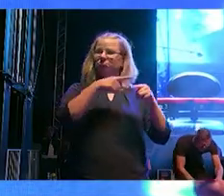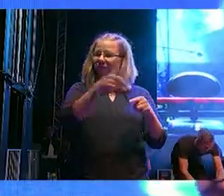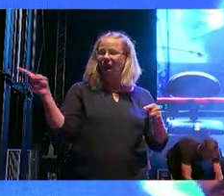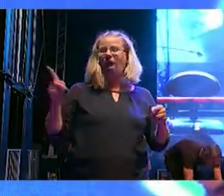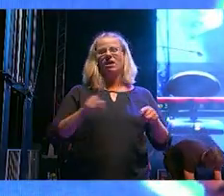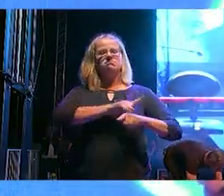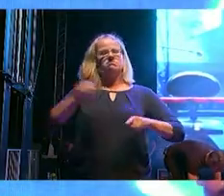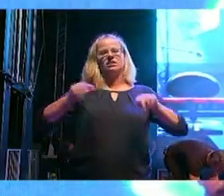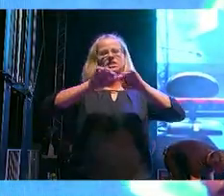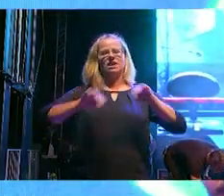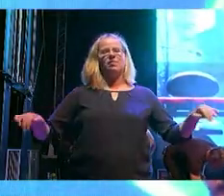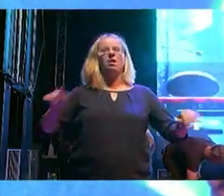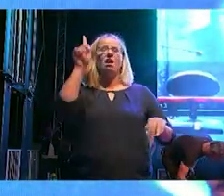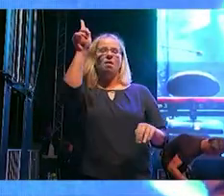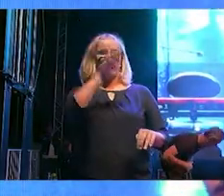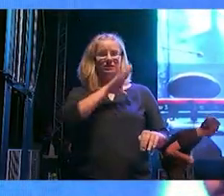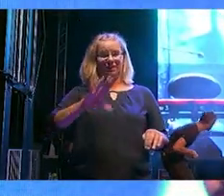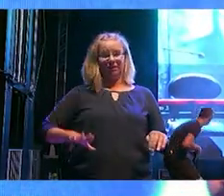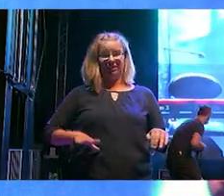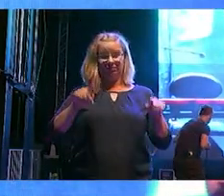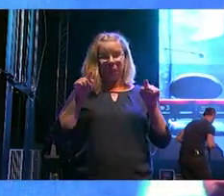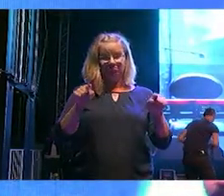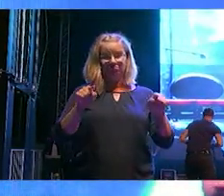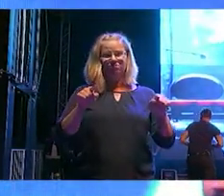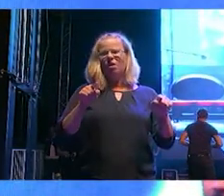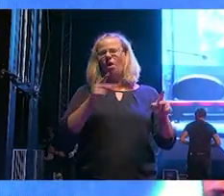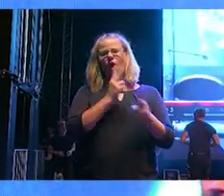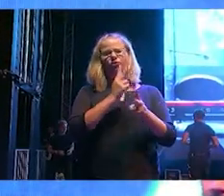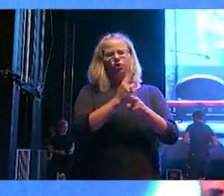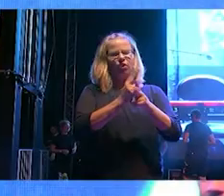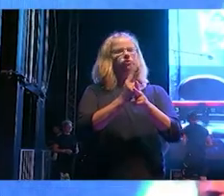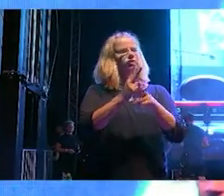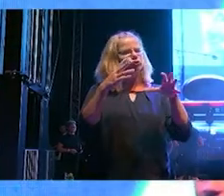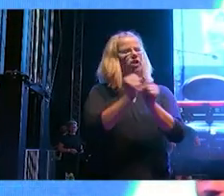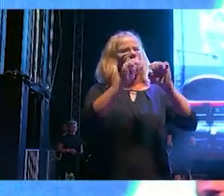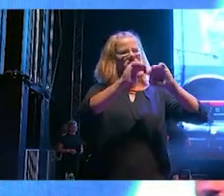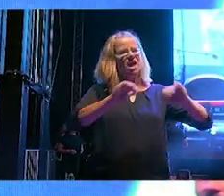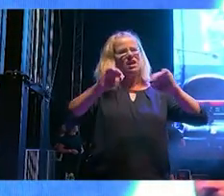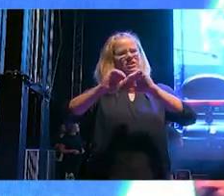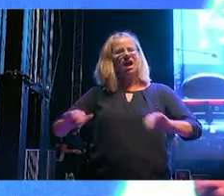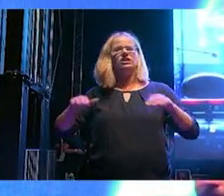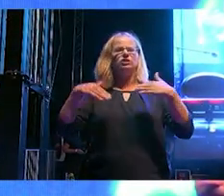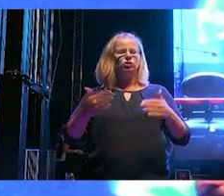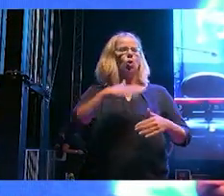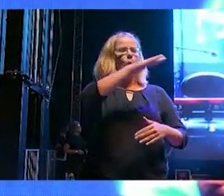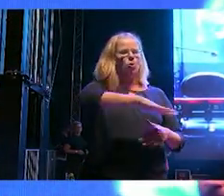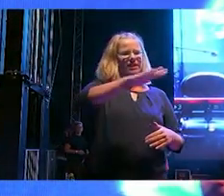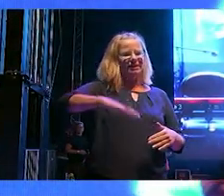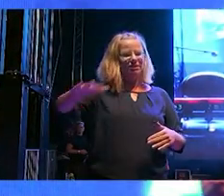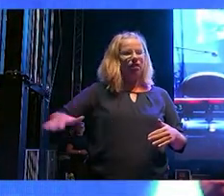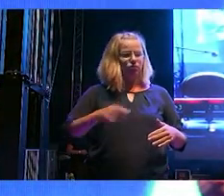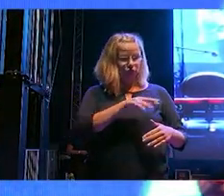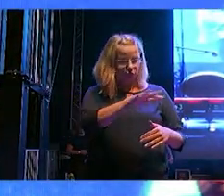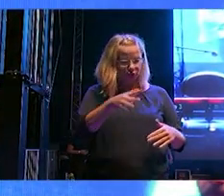unteilbar. Doch hier in Sachsen wird dies immer noch viel zu oft getan. So werden Kinder mit Behinderungen auch 10 Jahre